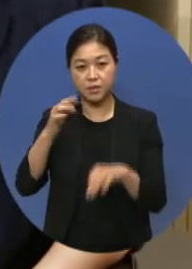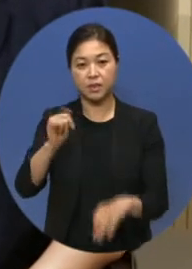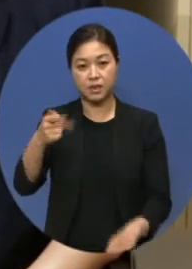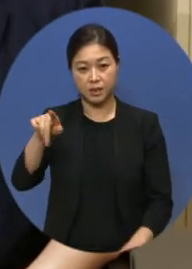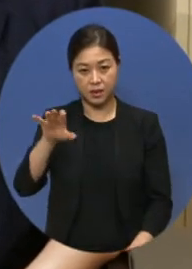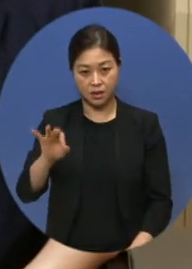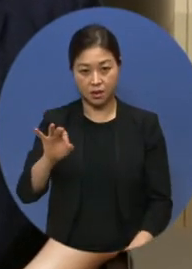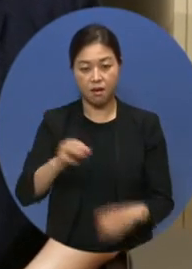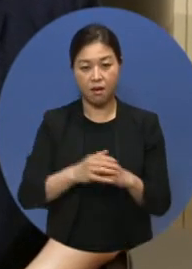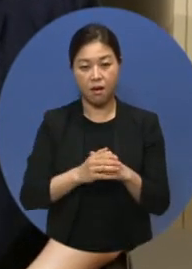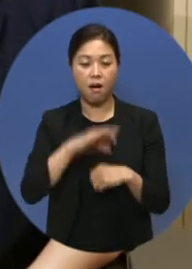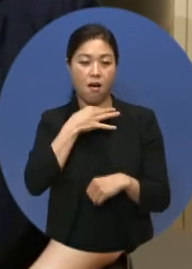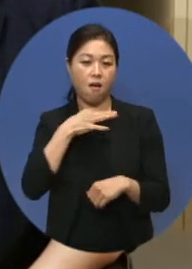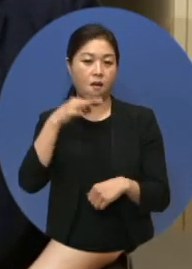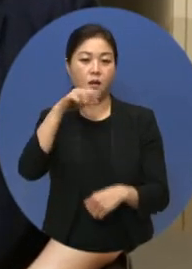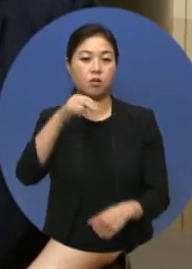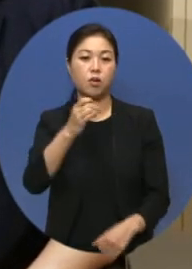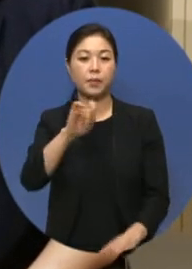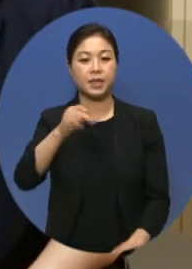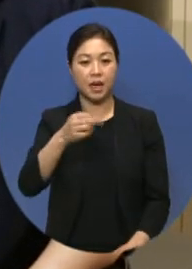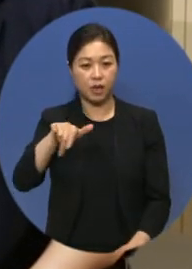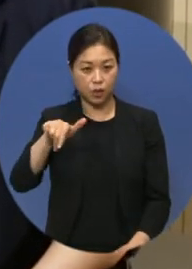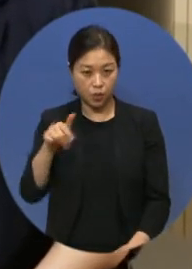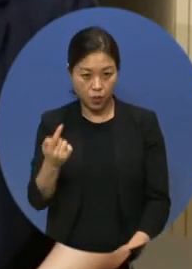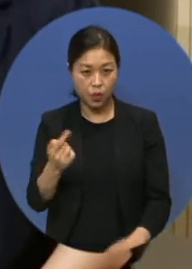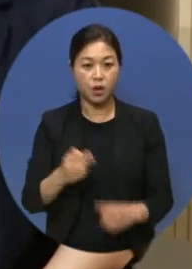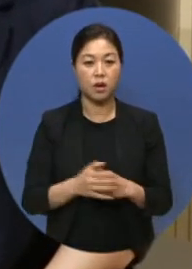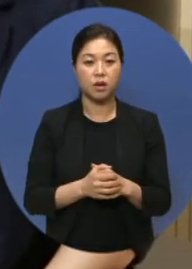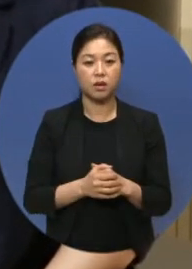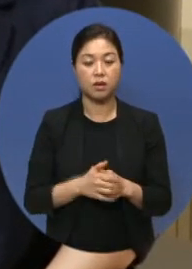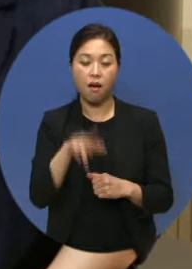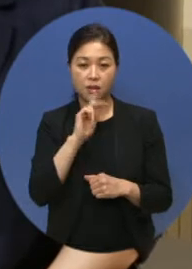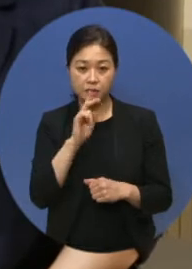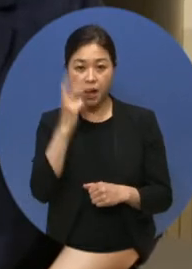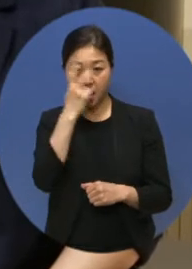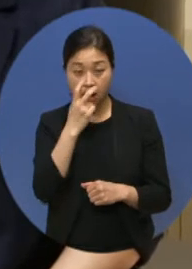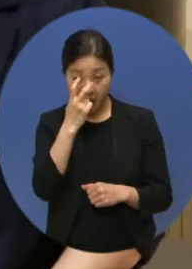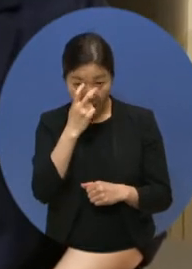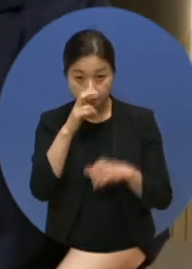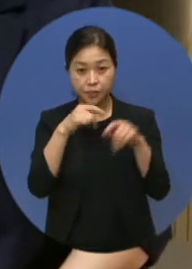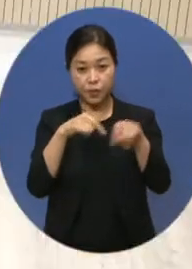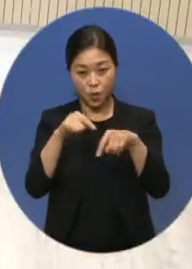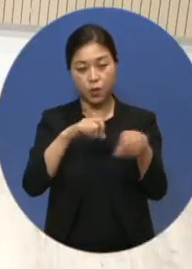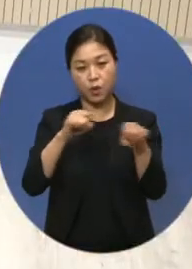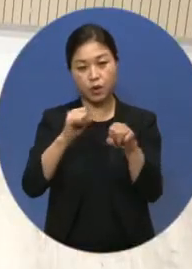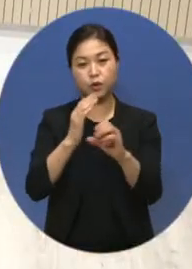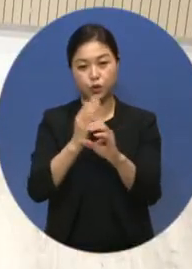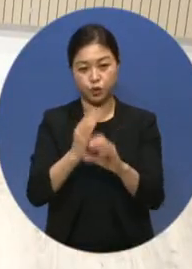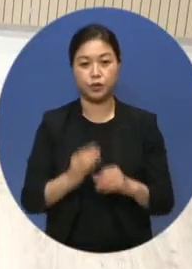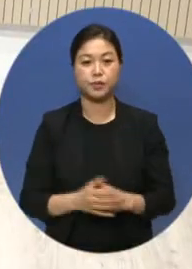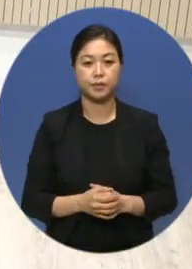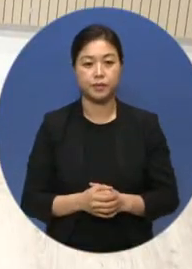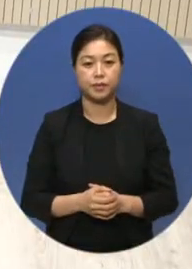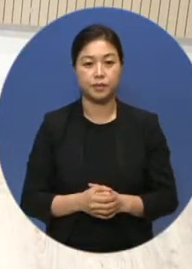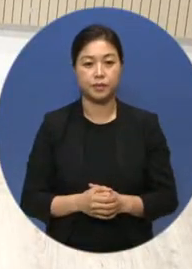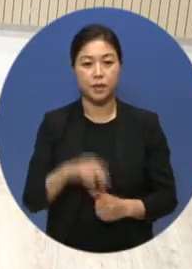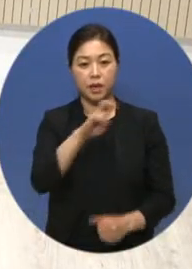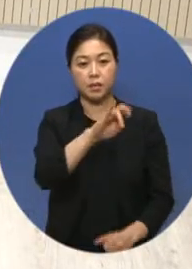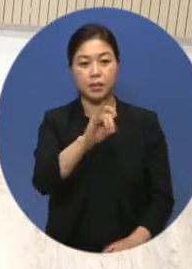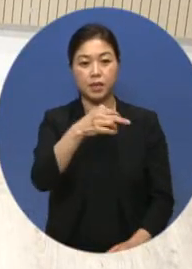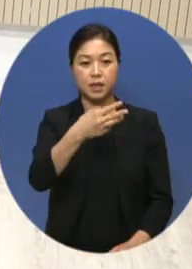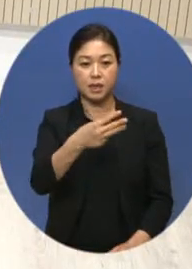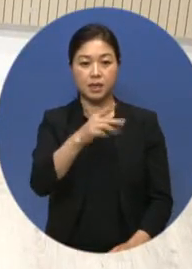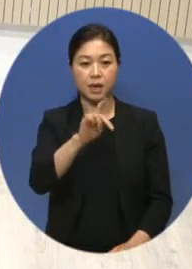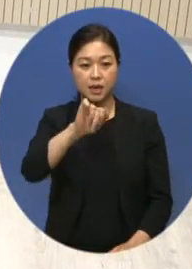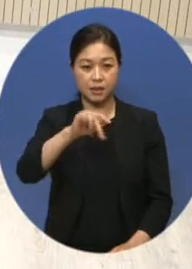김은정이고요. 소프라노이고 미라클 보이스 앙상블 음악 감독으로 있습니다. 그 미라클 앙상블에 대해서 소개